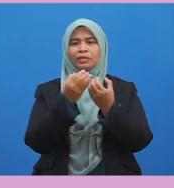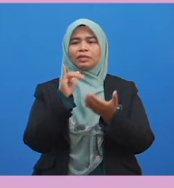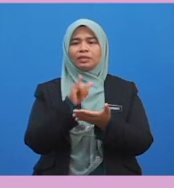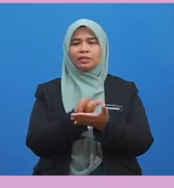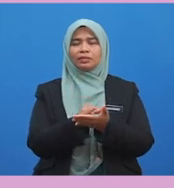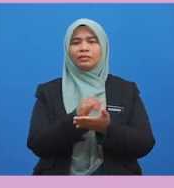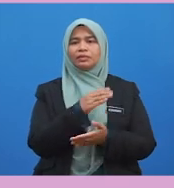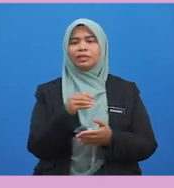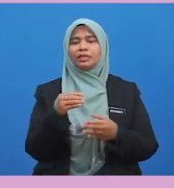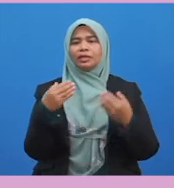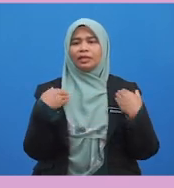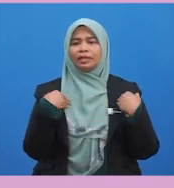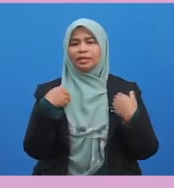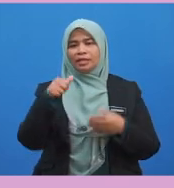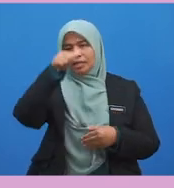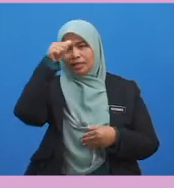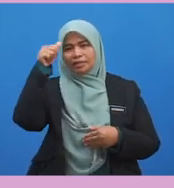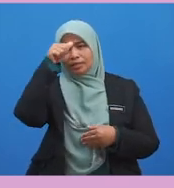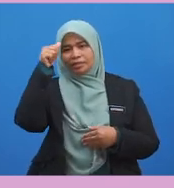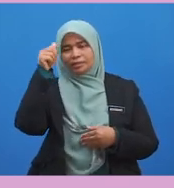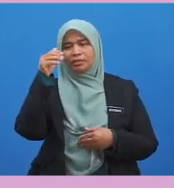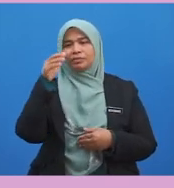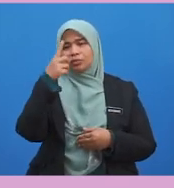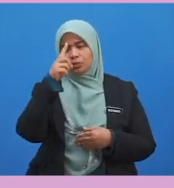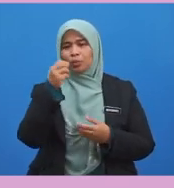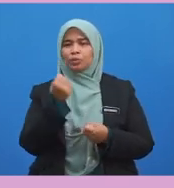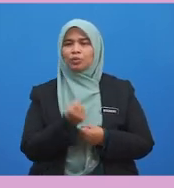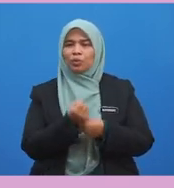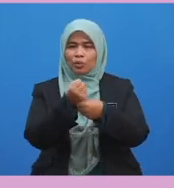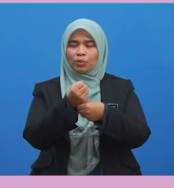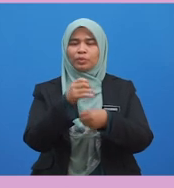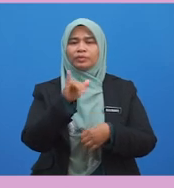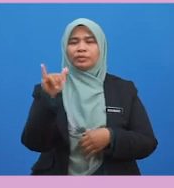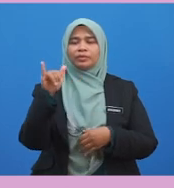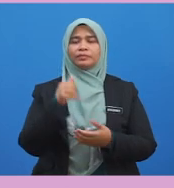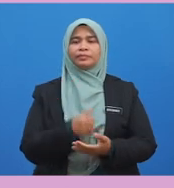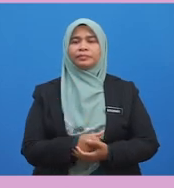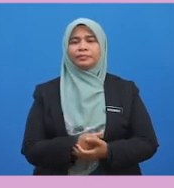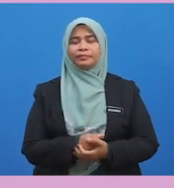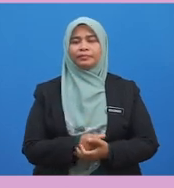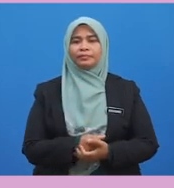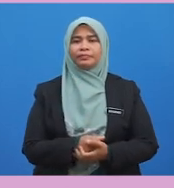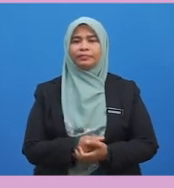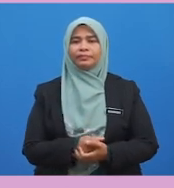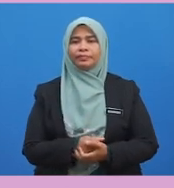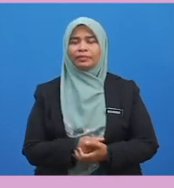kumpulan tersebut serta mempunyai alasan-alasan tertentu yang menyokongnya.